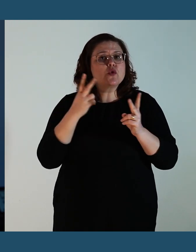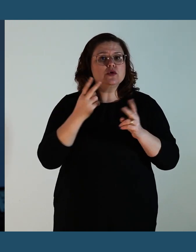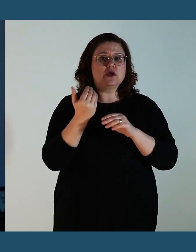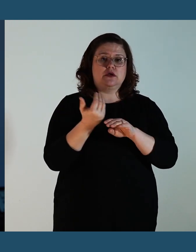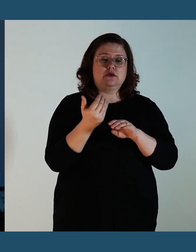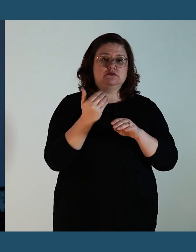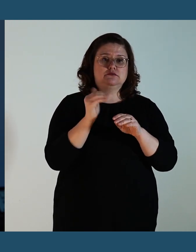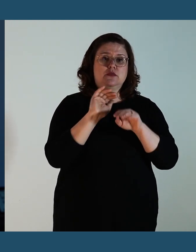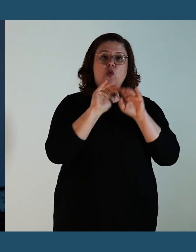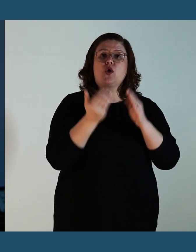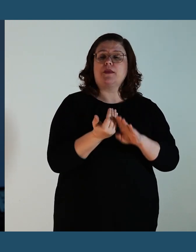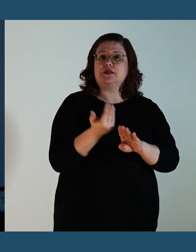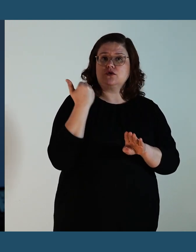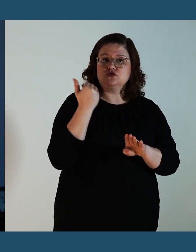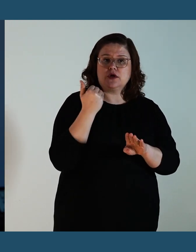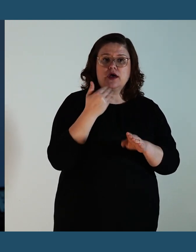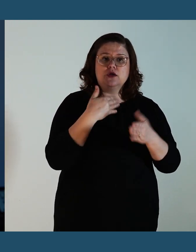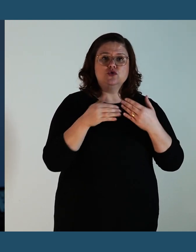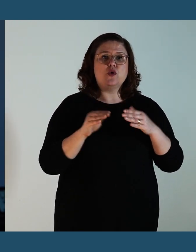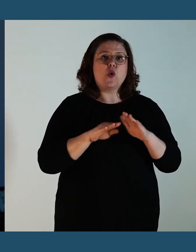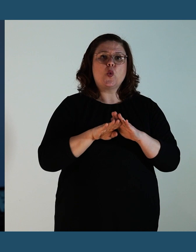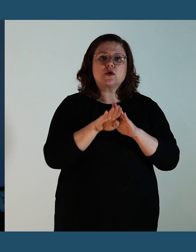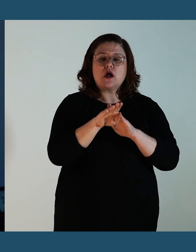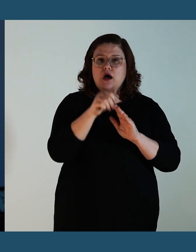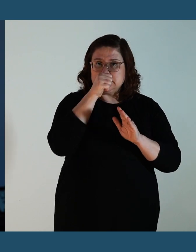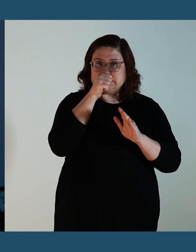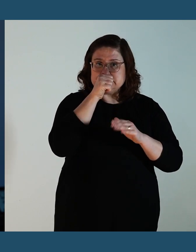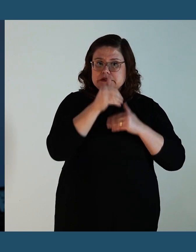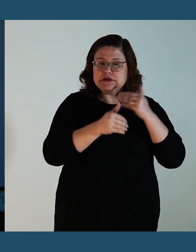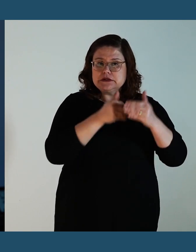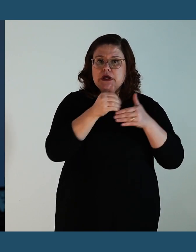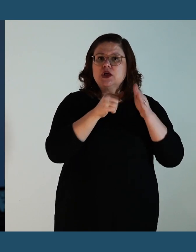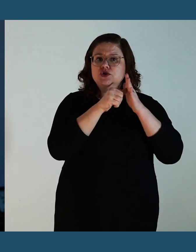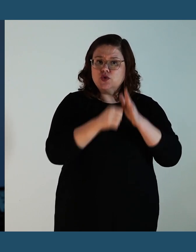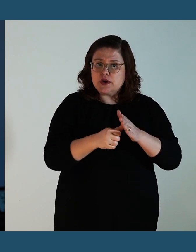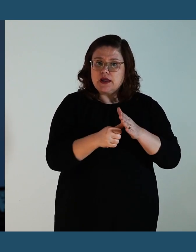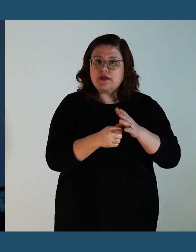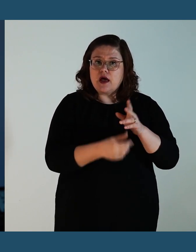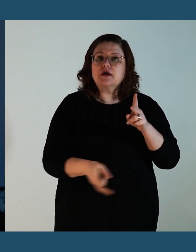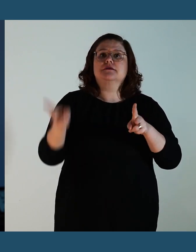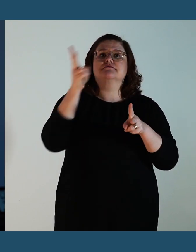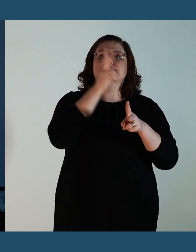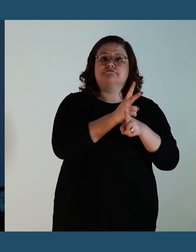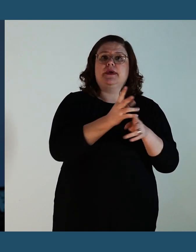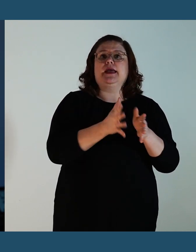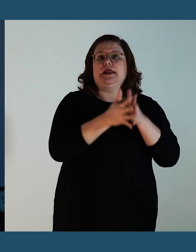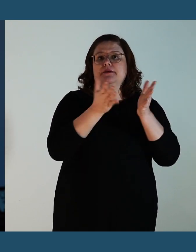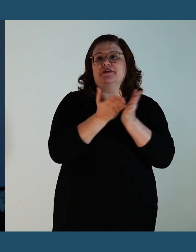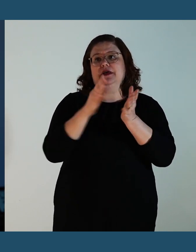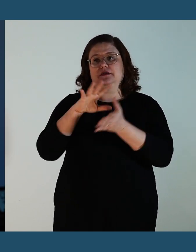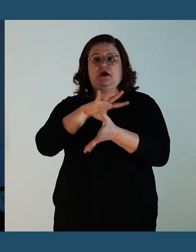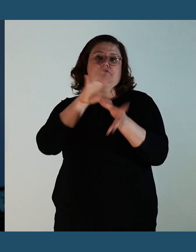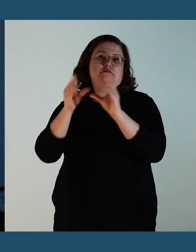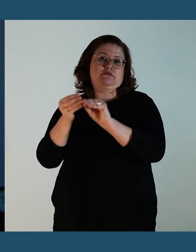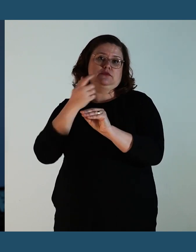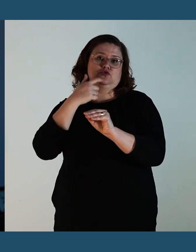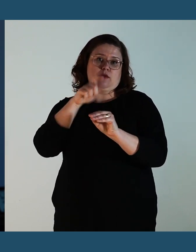ihmiset kokevat työuralla etenemiseen liittyvää syrjintää lähes 2 useammin kuin koko väestö.